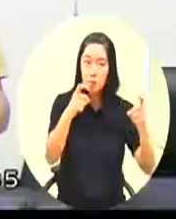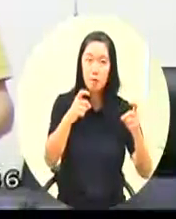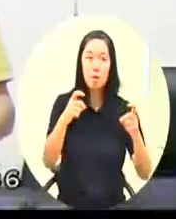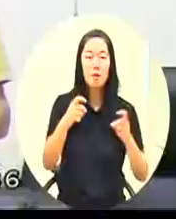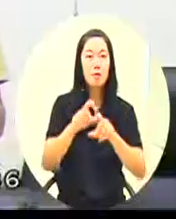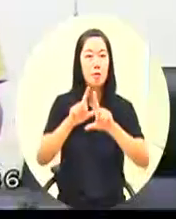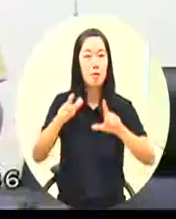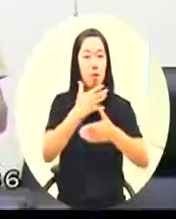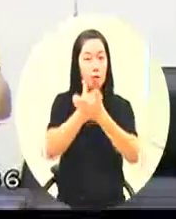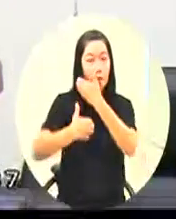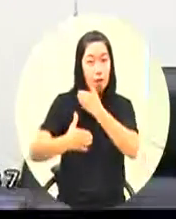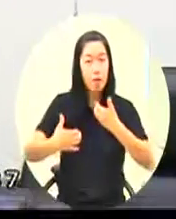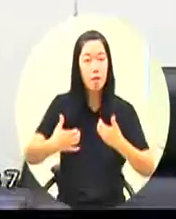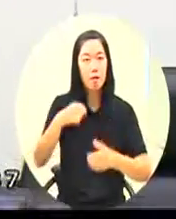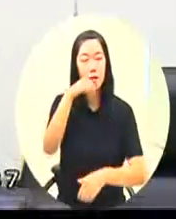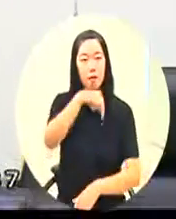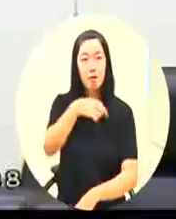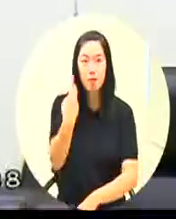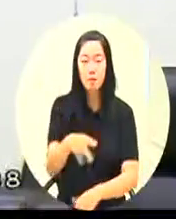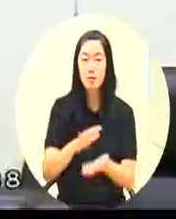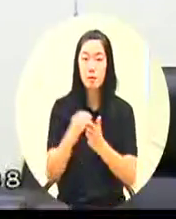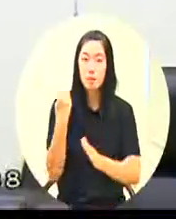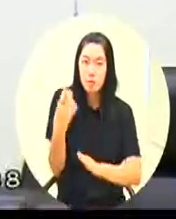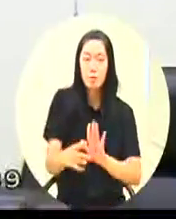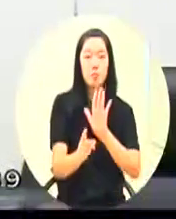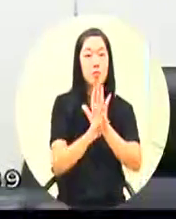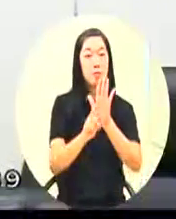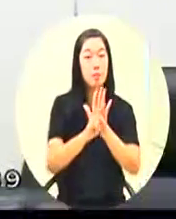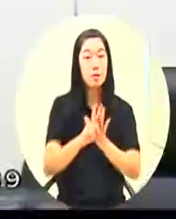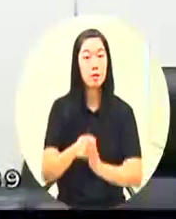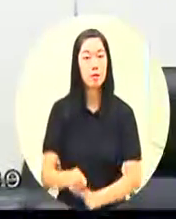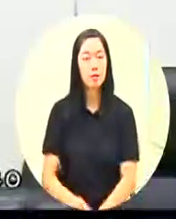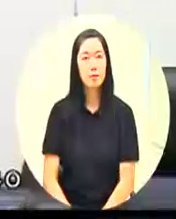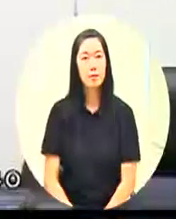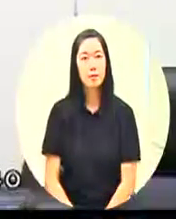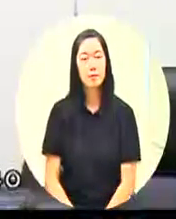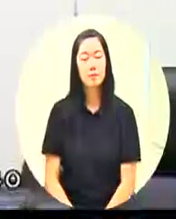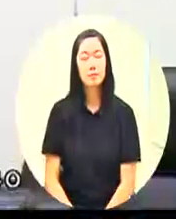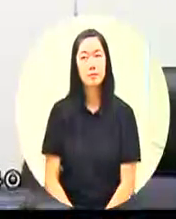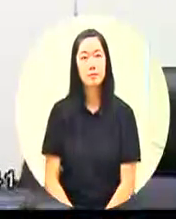要来给我们，啊，还有破损的什么？